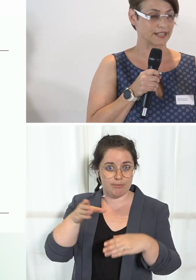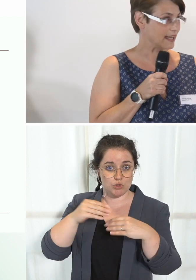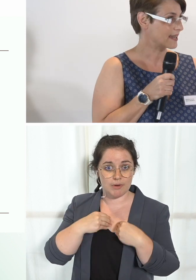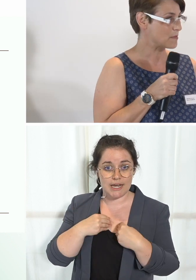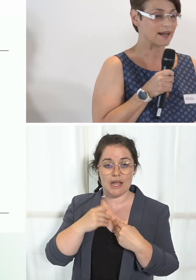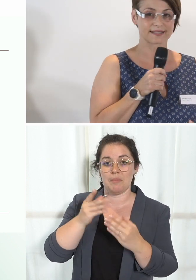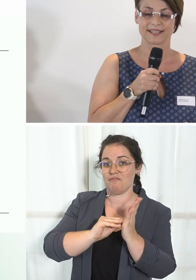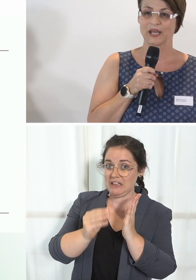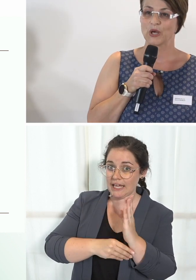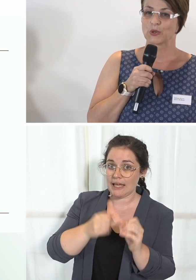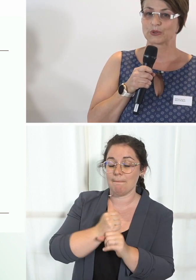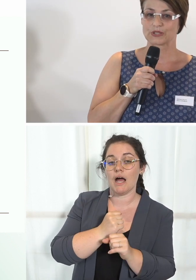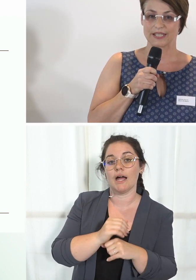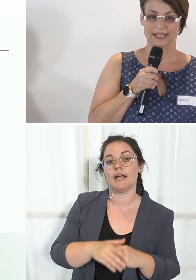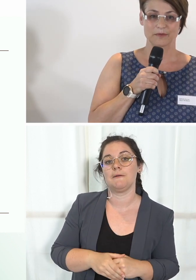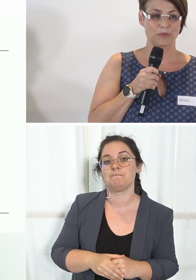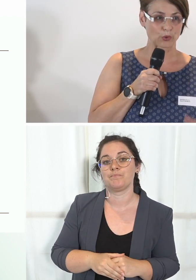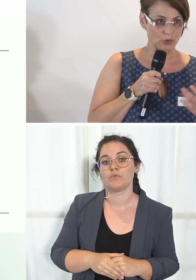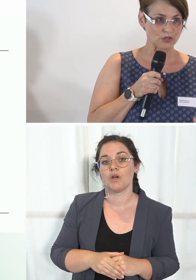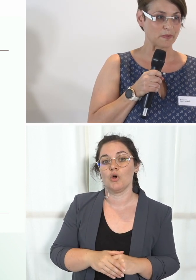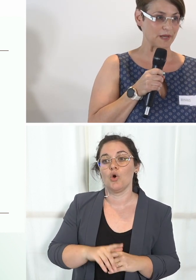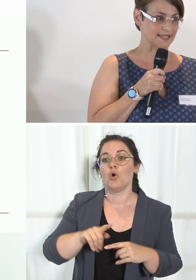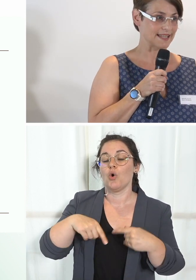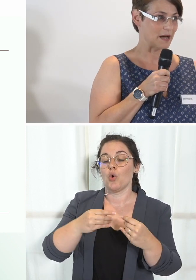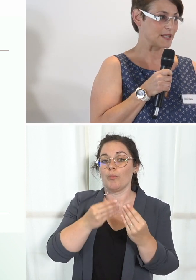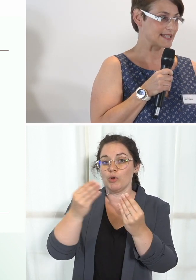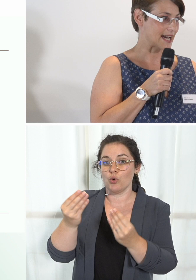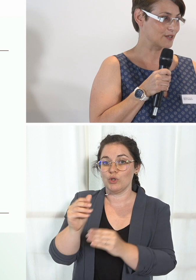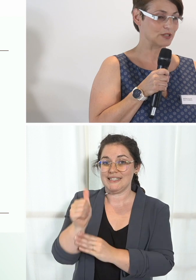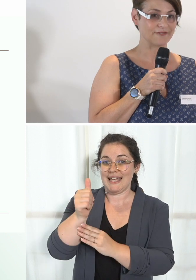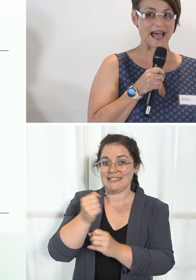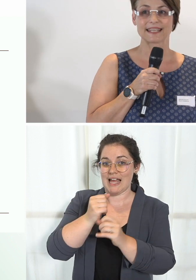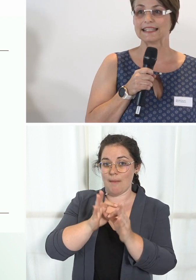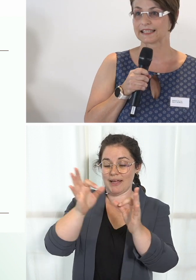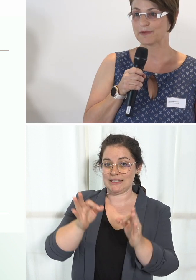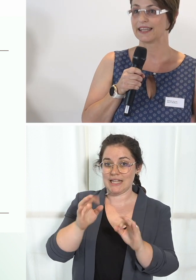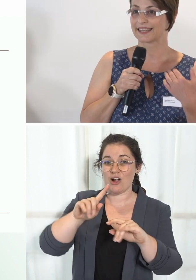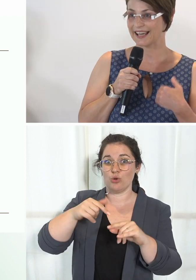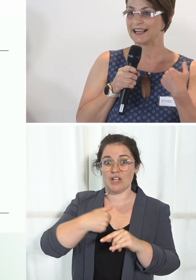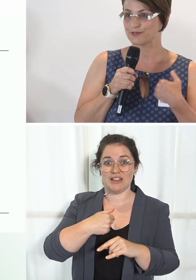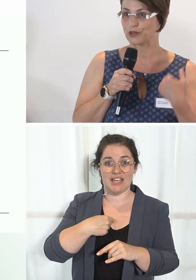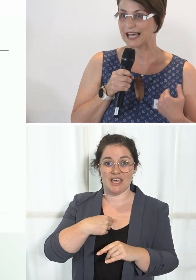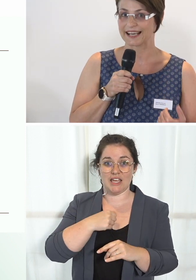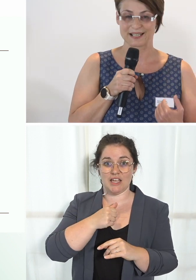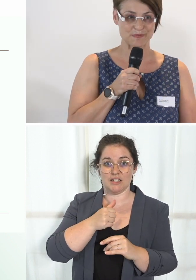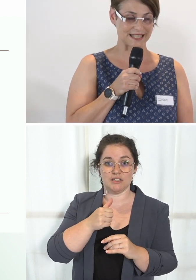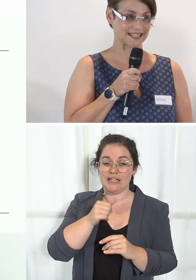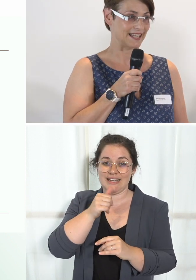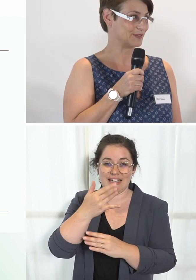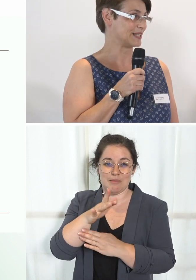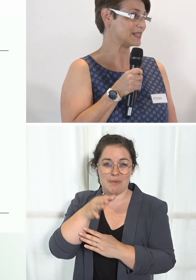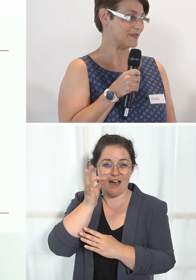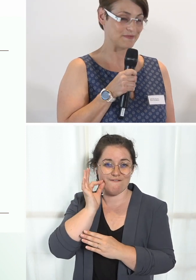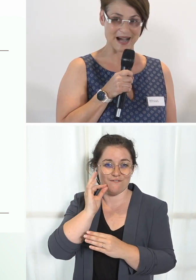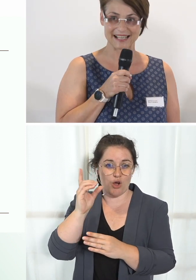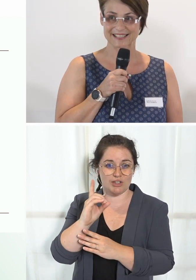die Verträge gemacht und begrüßt beim ersten Arbeitstag, und dann war ich nicht mehr, ich als Frau Danner, als